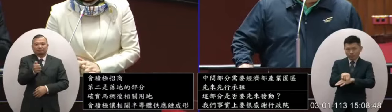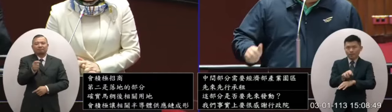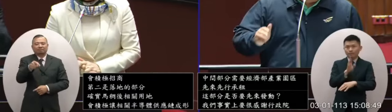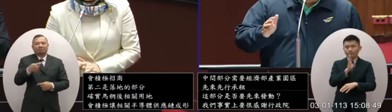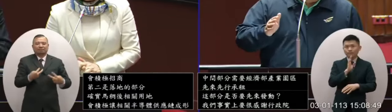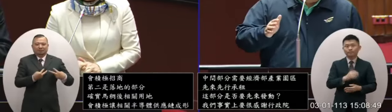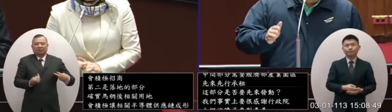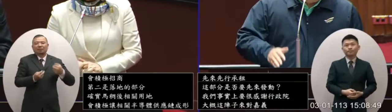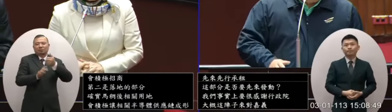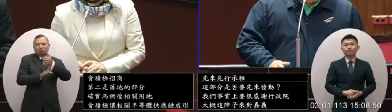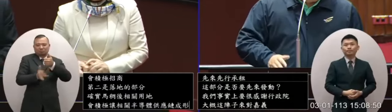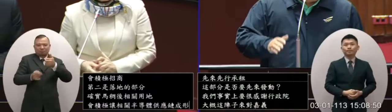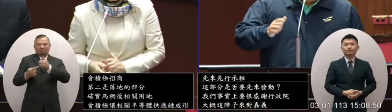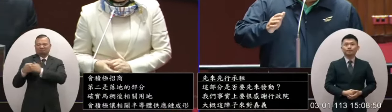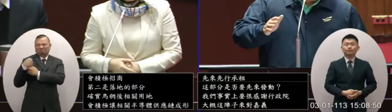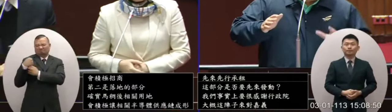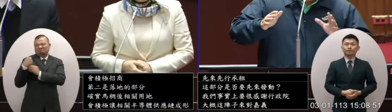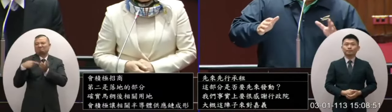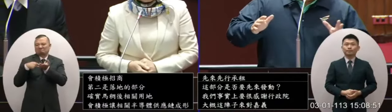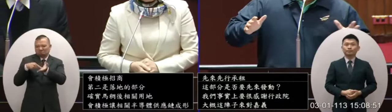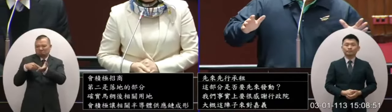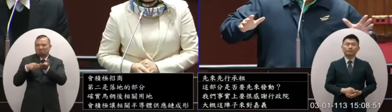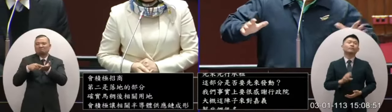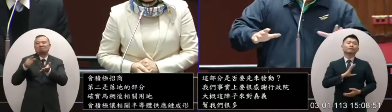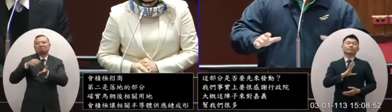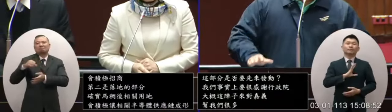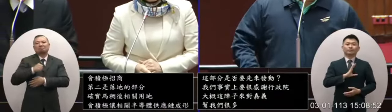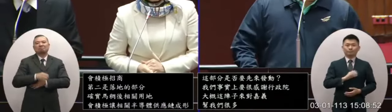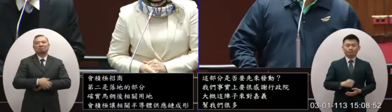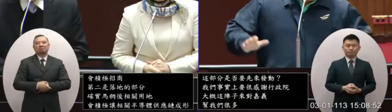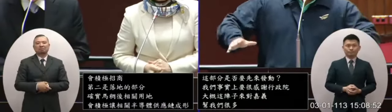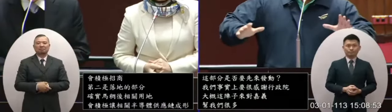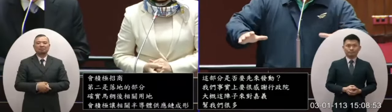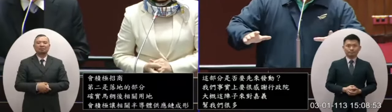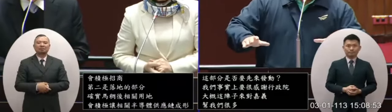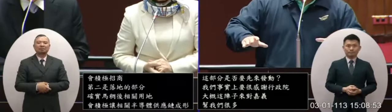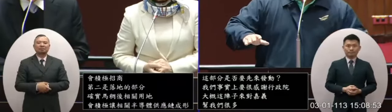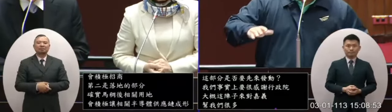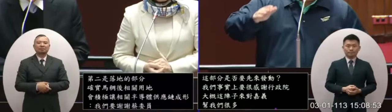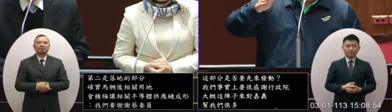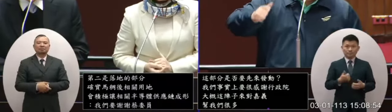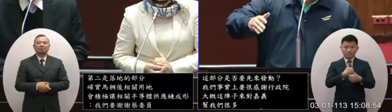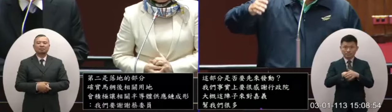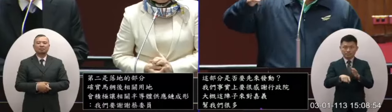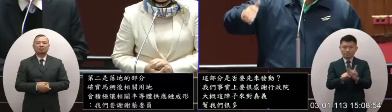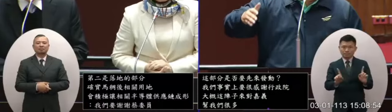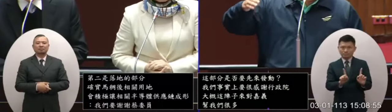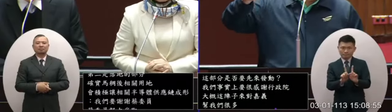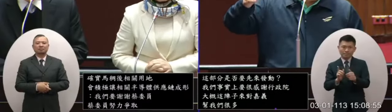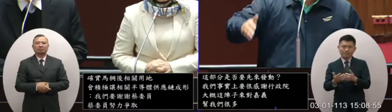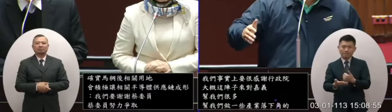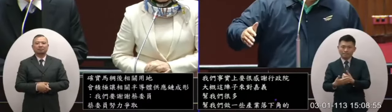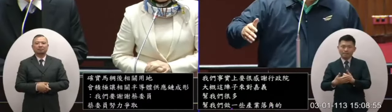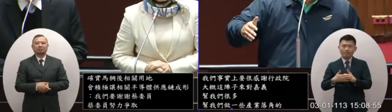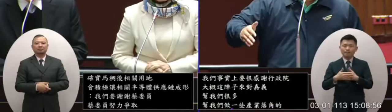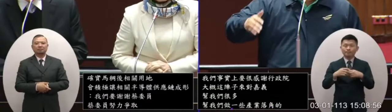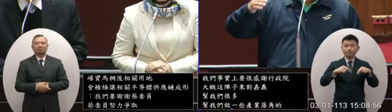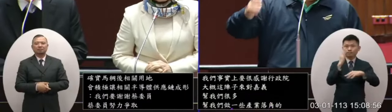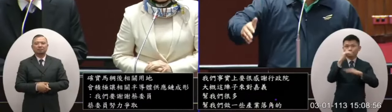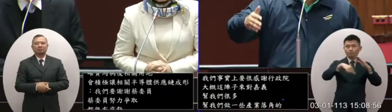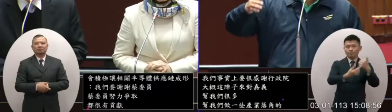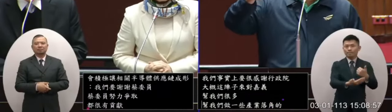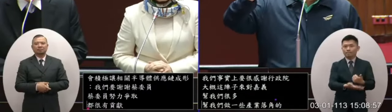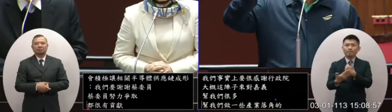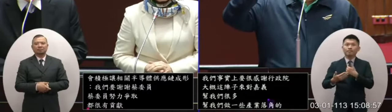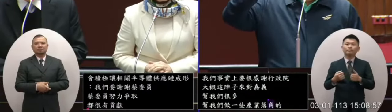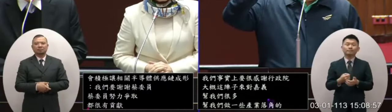啦，蔡委员努力争取。 我们当然就是哈，我们在我们民意代表在旁边配合，真的行政院大力的一个协助。好，然后